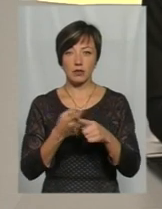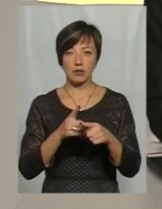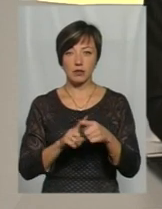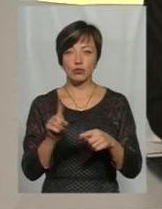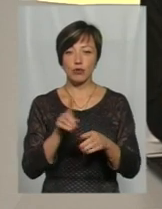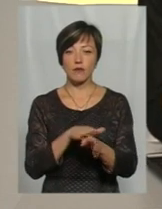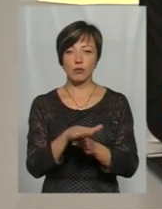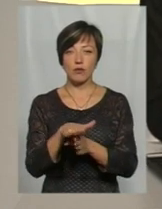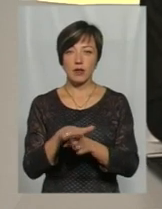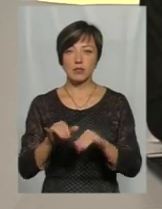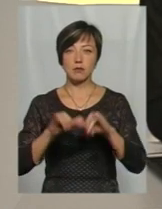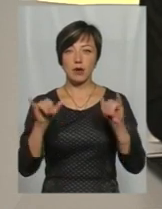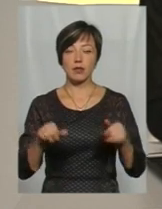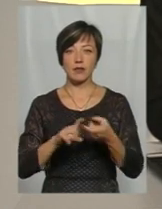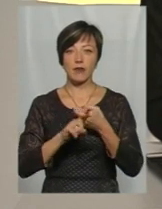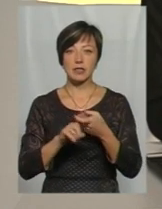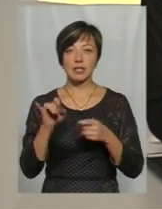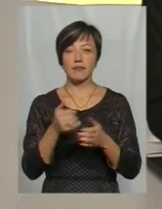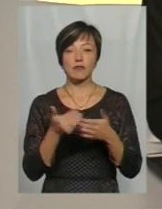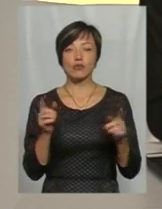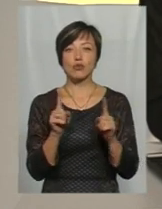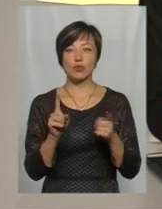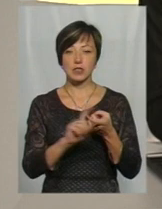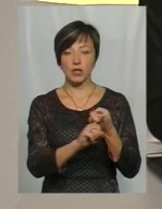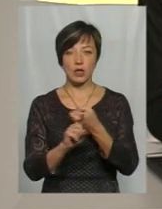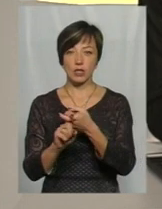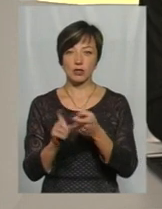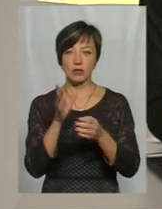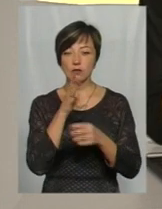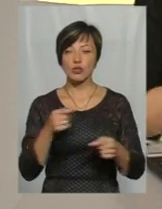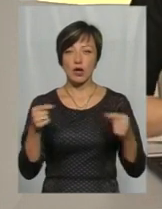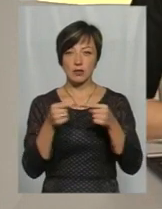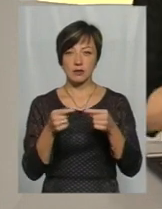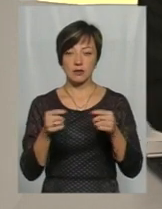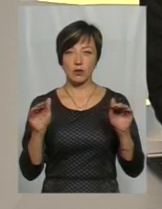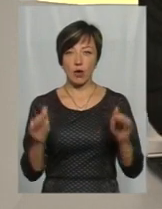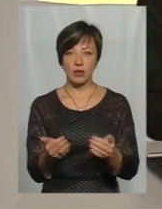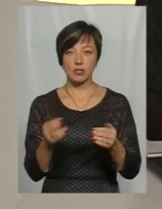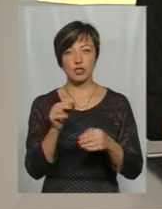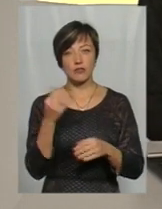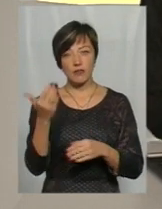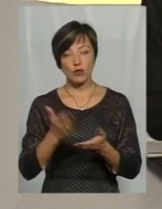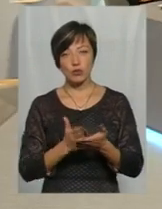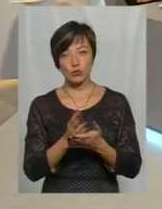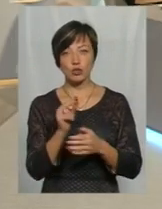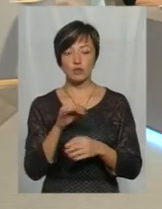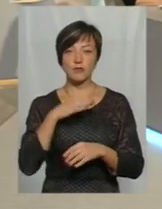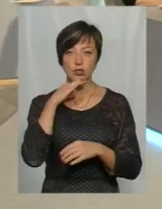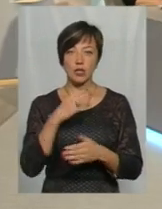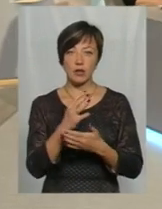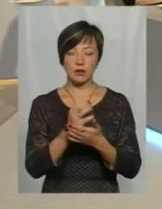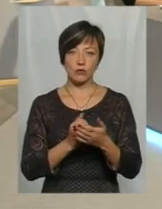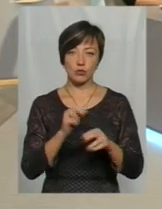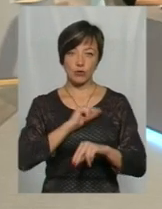те, що відбувається, спалахи інфекцій? І від чого взагалі це залежить, вчасна локалізація? Чи тільки від вашої служби? Чи вистачає